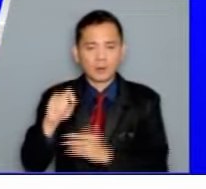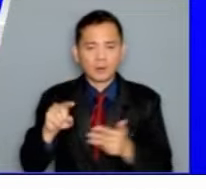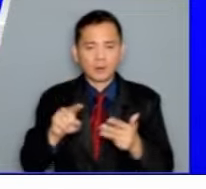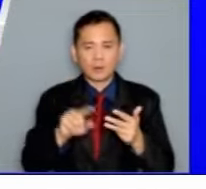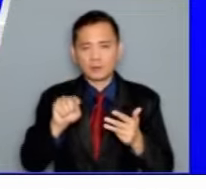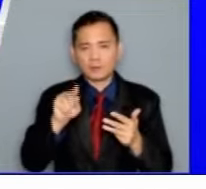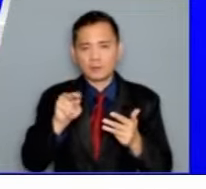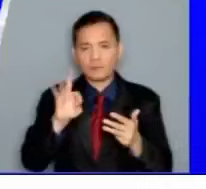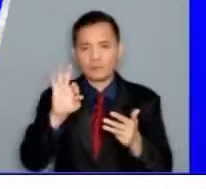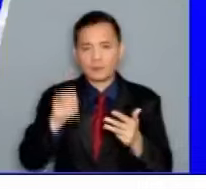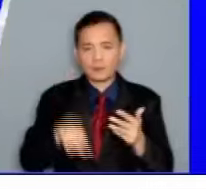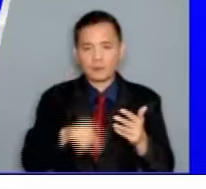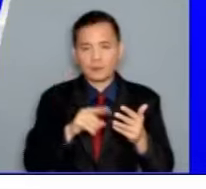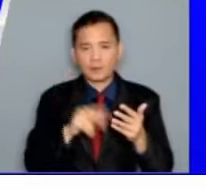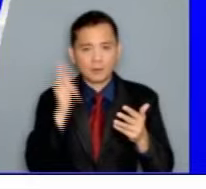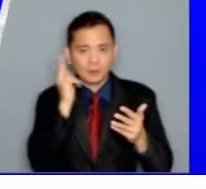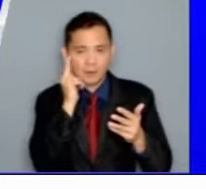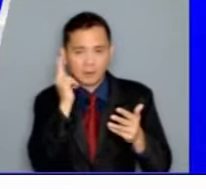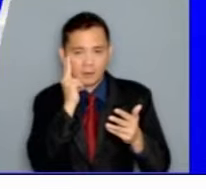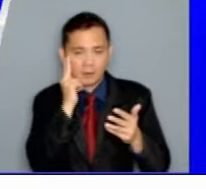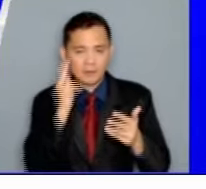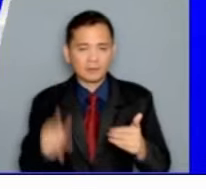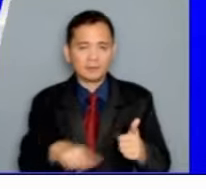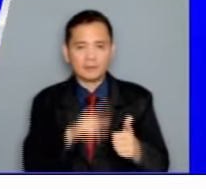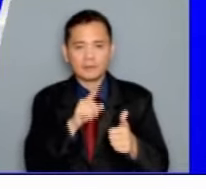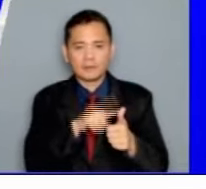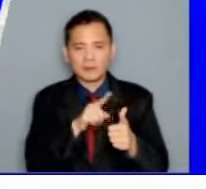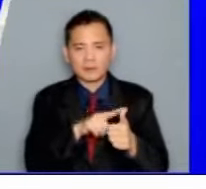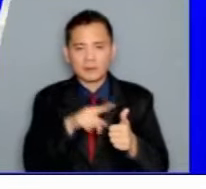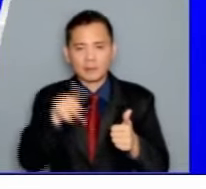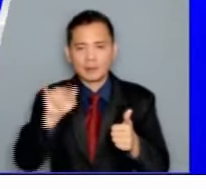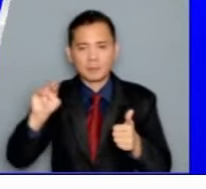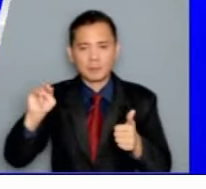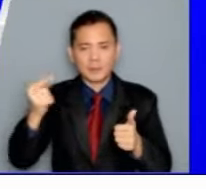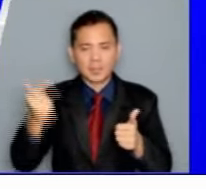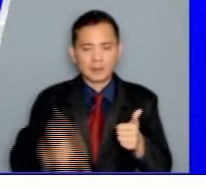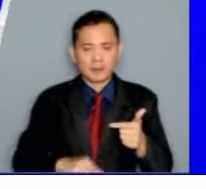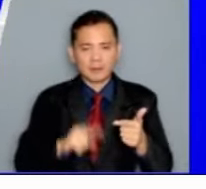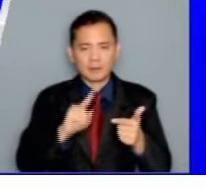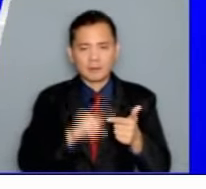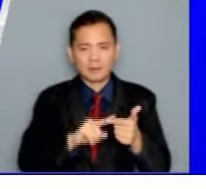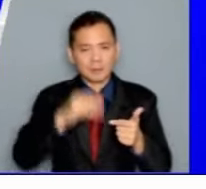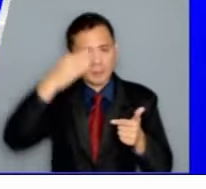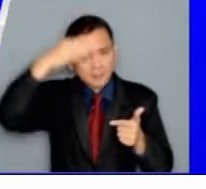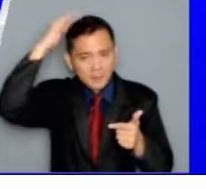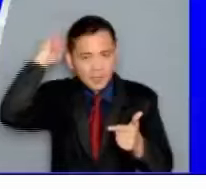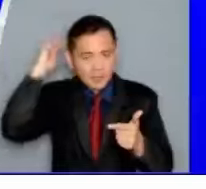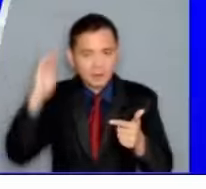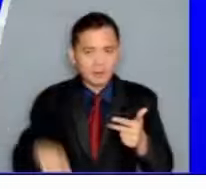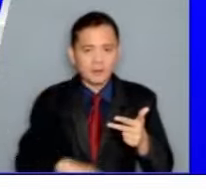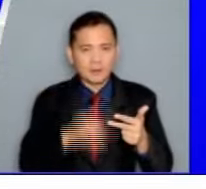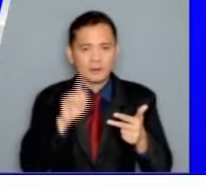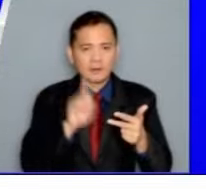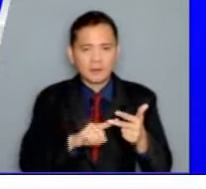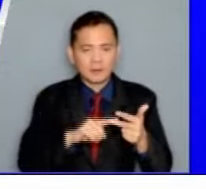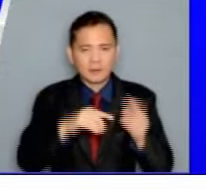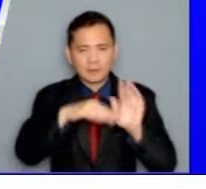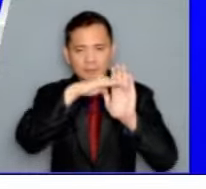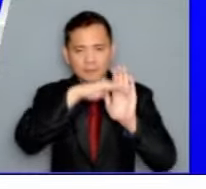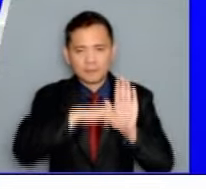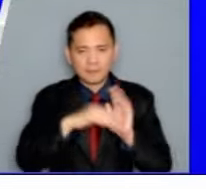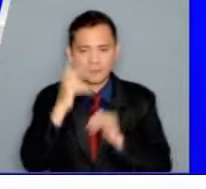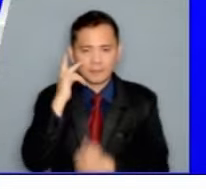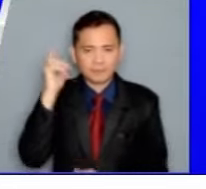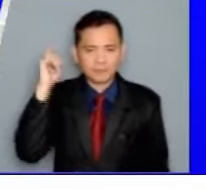dating senador ping laxon senador Bato Dea Rosa Kasama rin sina dating senador Manny Pacquiao senador Bong